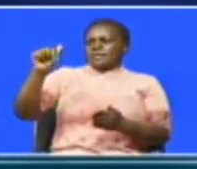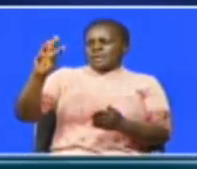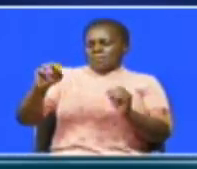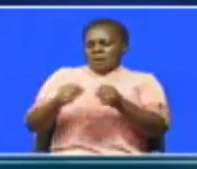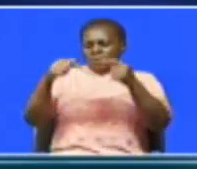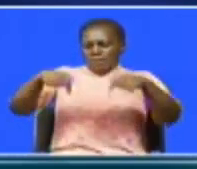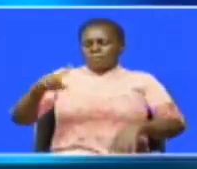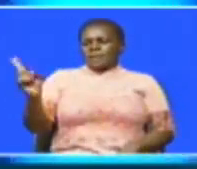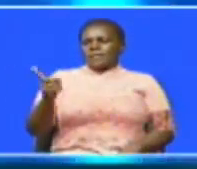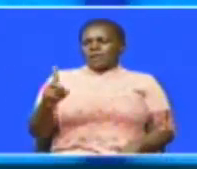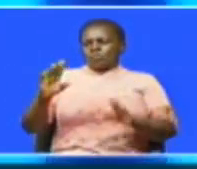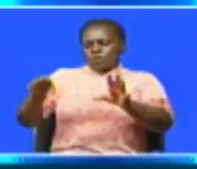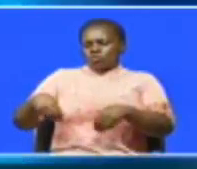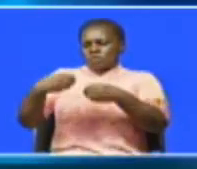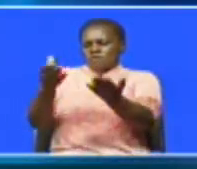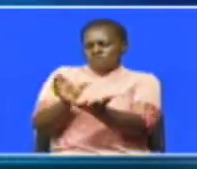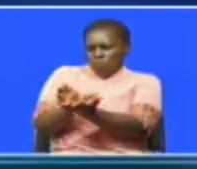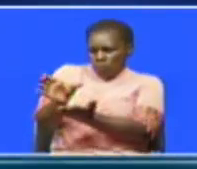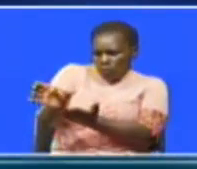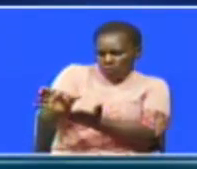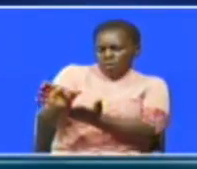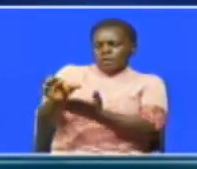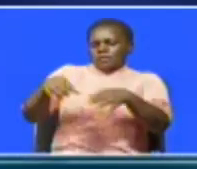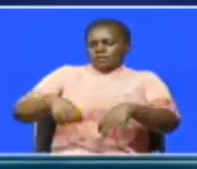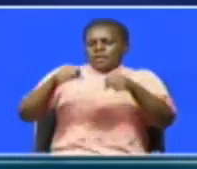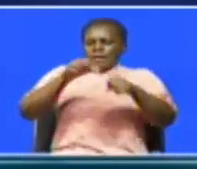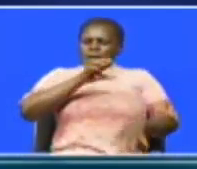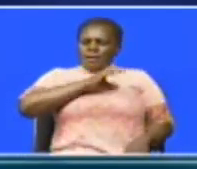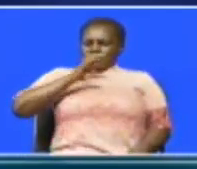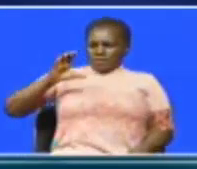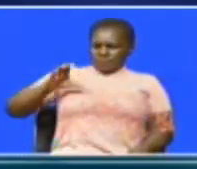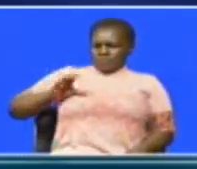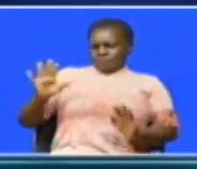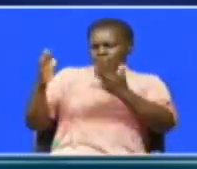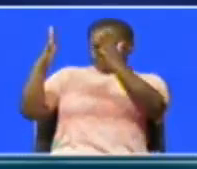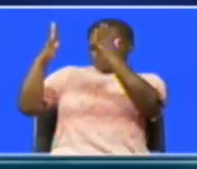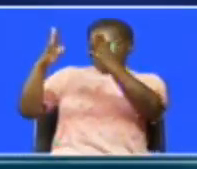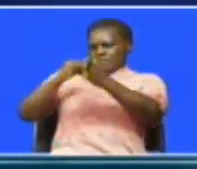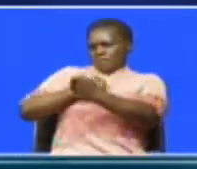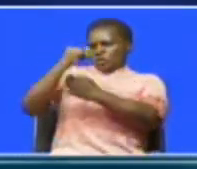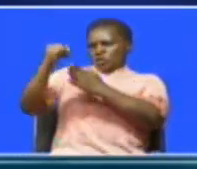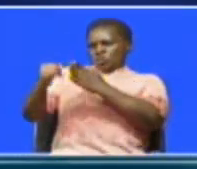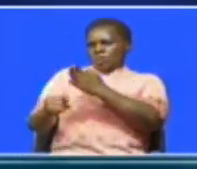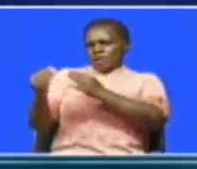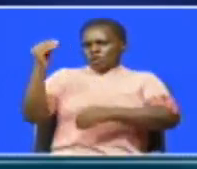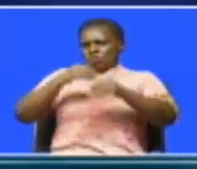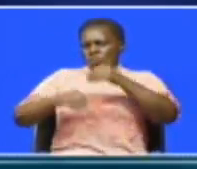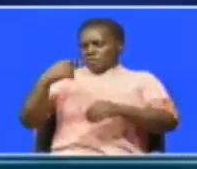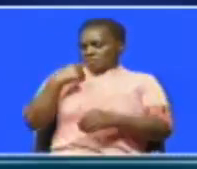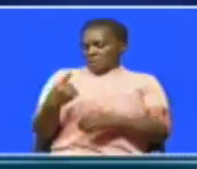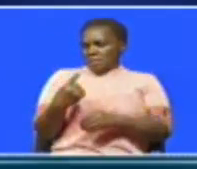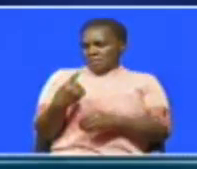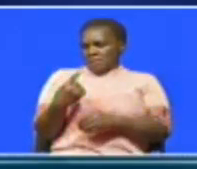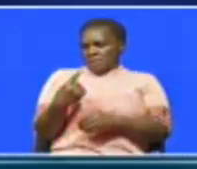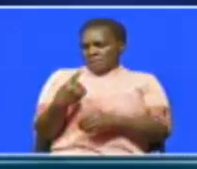hapa jijini Nairobi ya kukabidhi hundi, mwenyekiti wa kamati hiyo Jane Karuku alipongeza kampuni hiyo kwa mchango, akisema